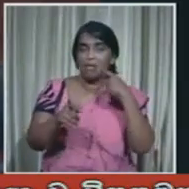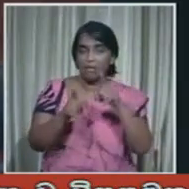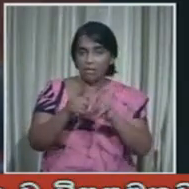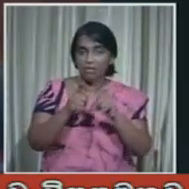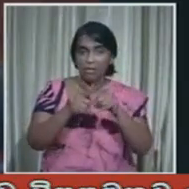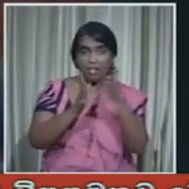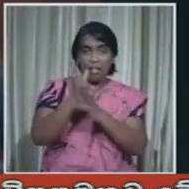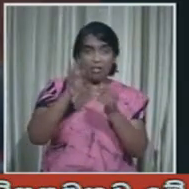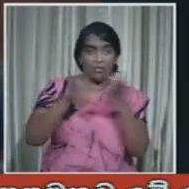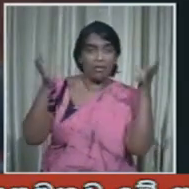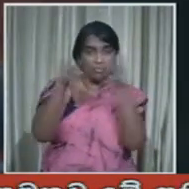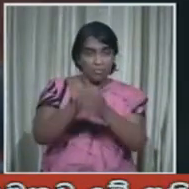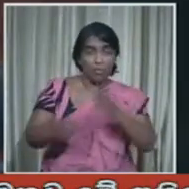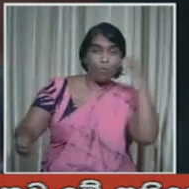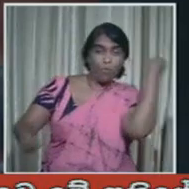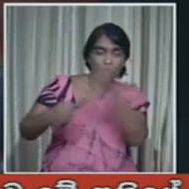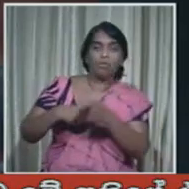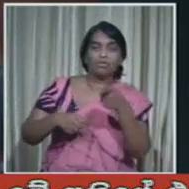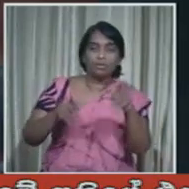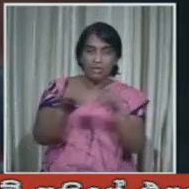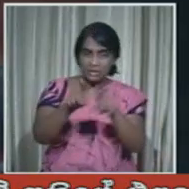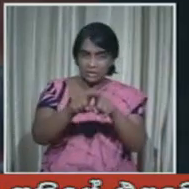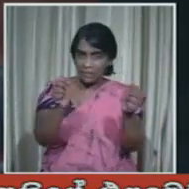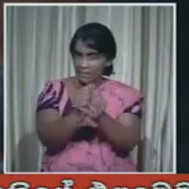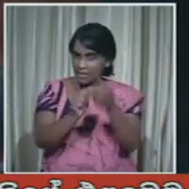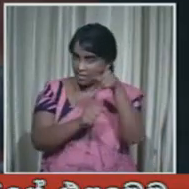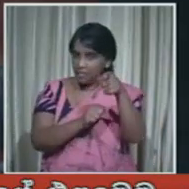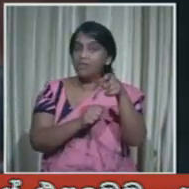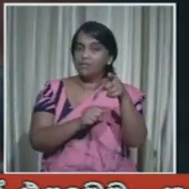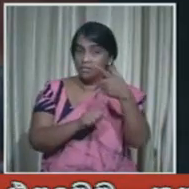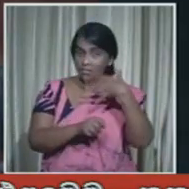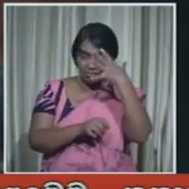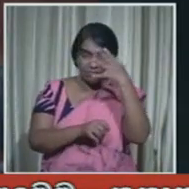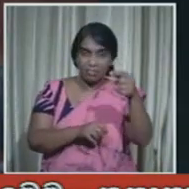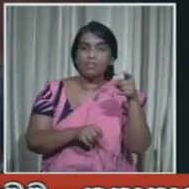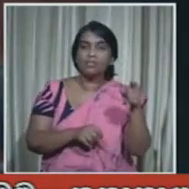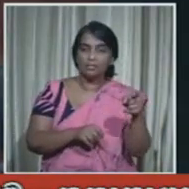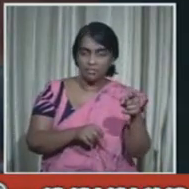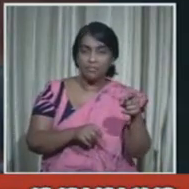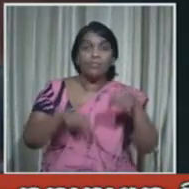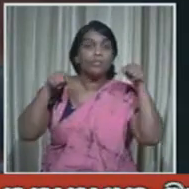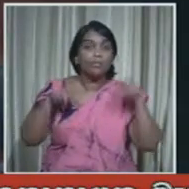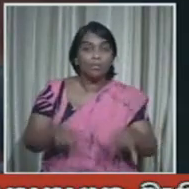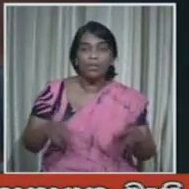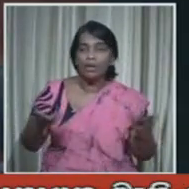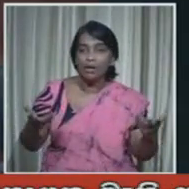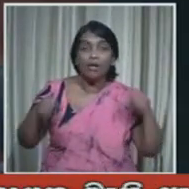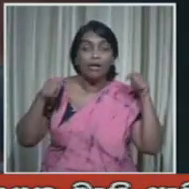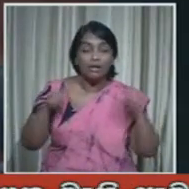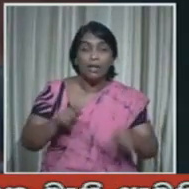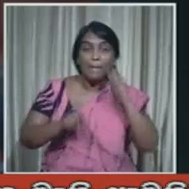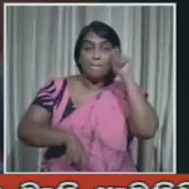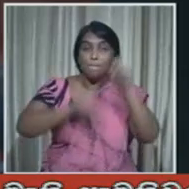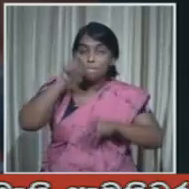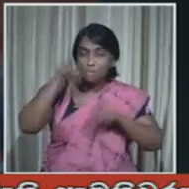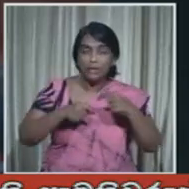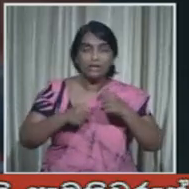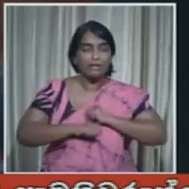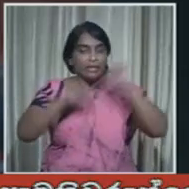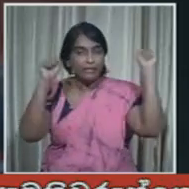මේ මන්ත්‍රීවරුන්ට ගහන්න එහෙමයි තමුන්හසල හැසුරුනේ මතක තබා ගන්න ඒ නිසා අද මොකද වෙලා තියෙන්නේ අද ජනතාවගේ විරෝධය